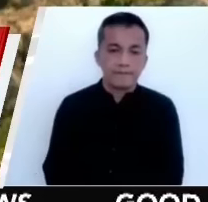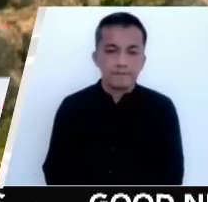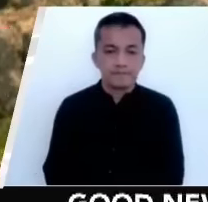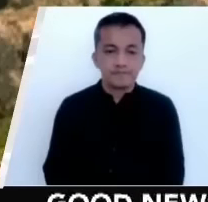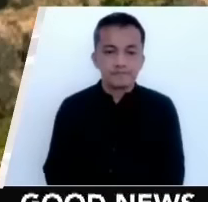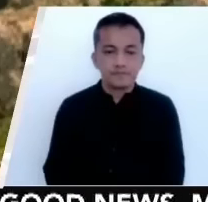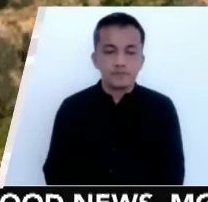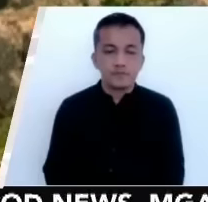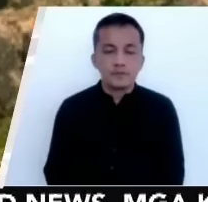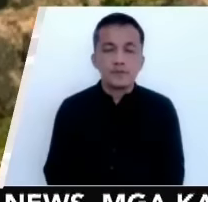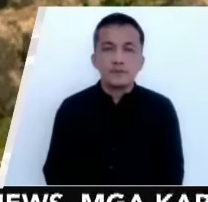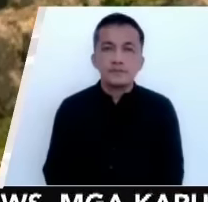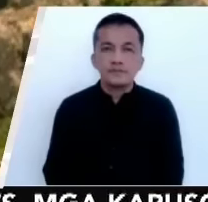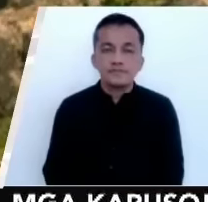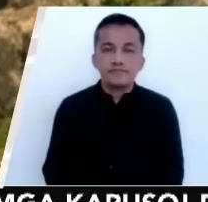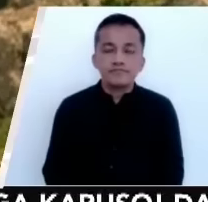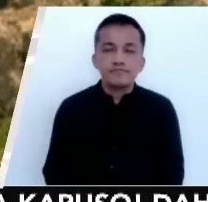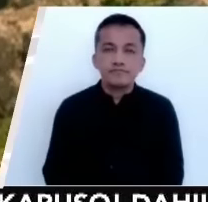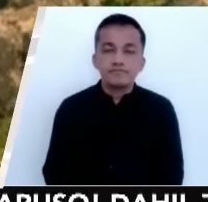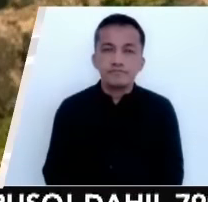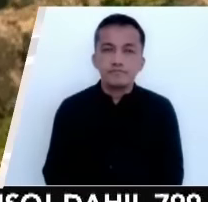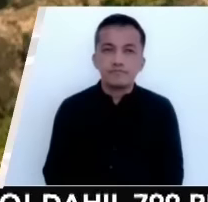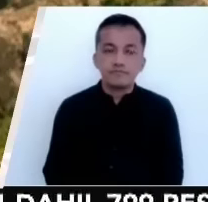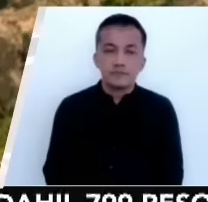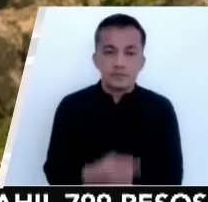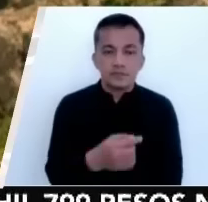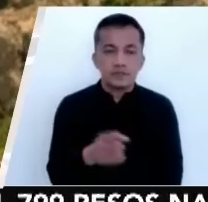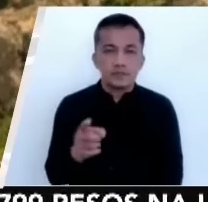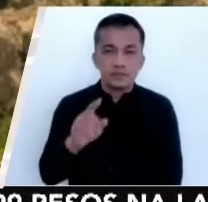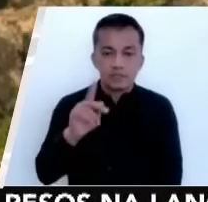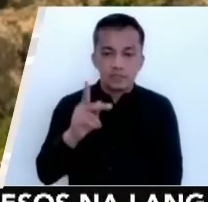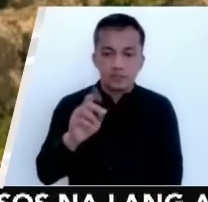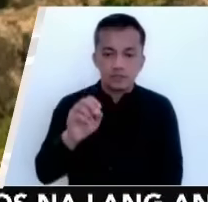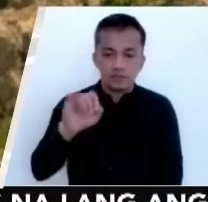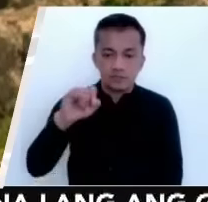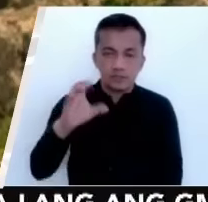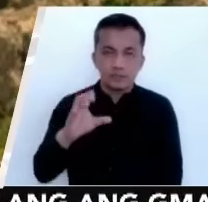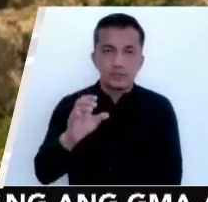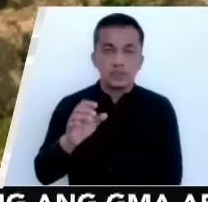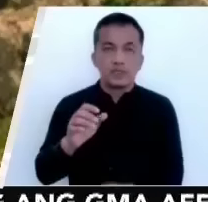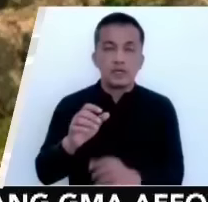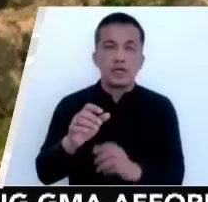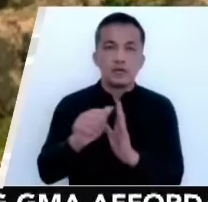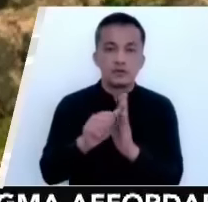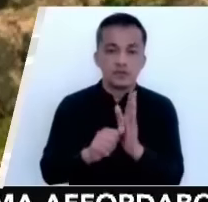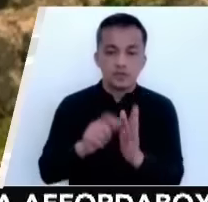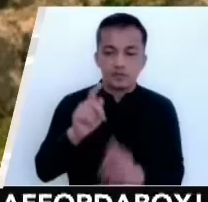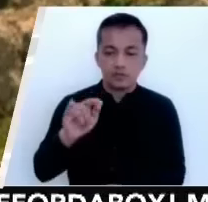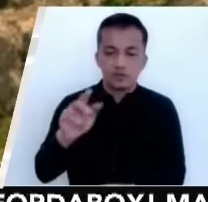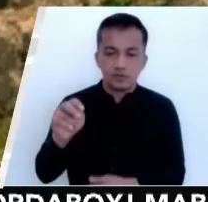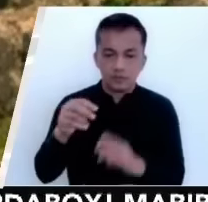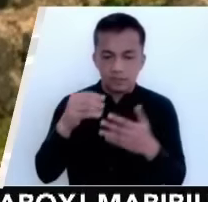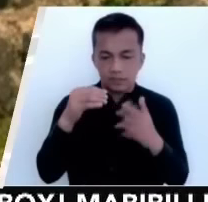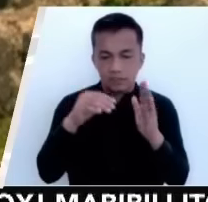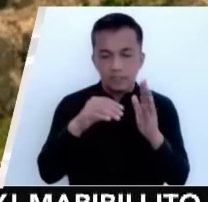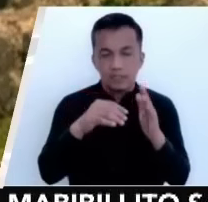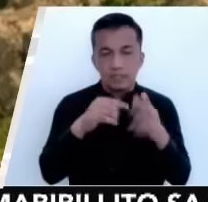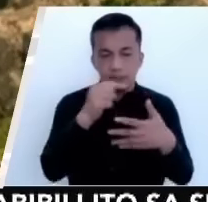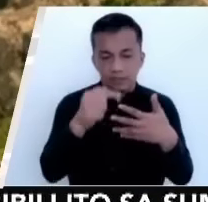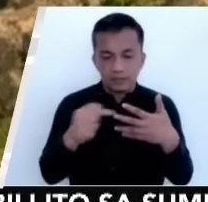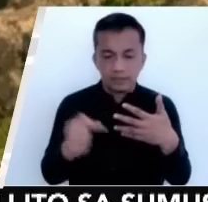Emil, inisa-isa ni KOJC Legal Counsel Attorney Israelito Torion ang mga personalidad na umano'y naging instrumento